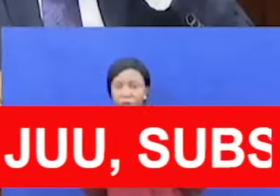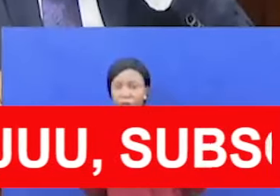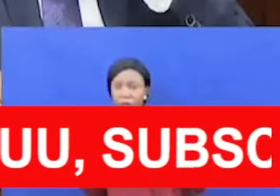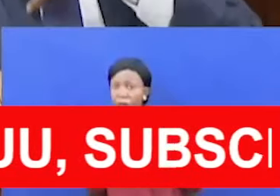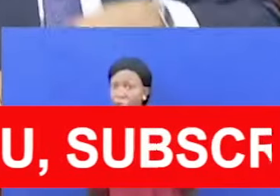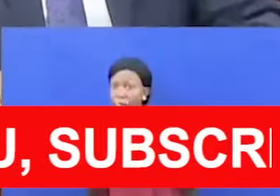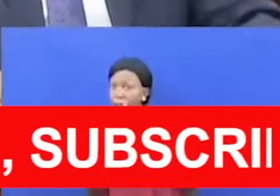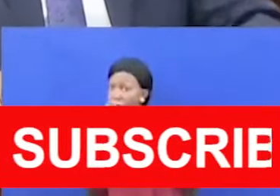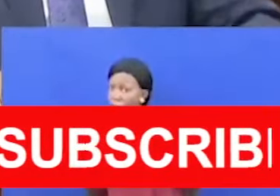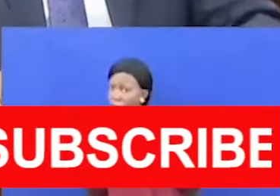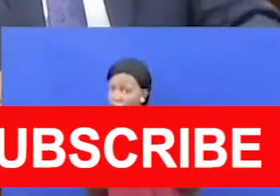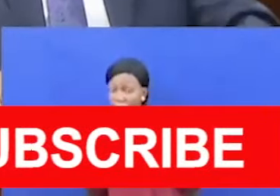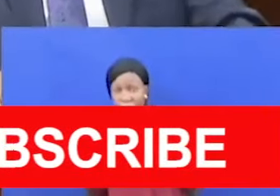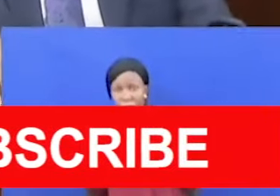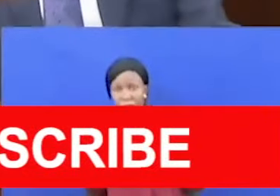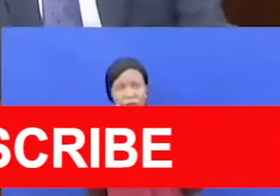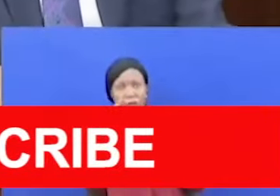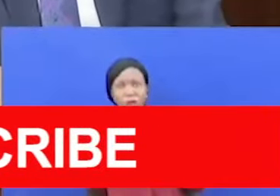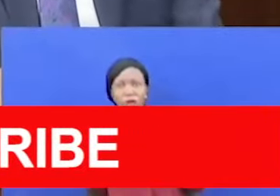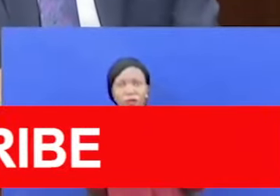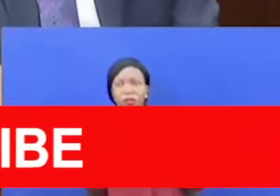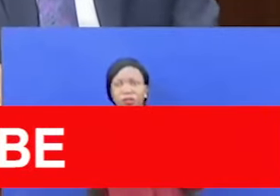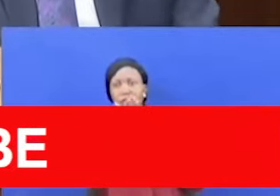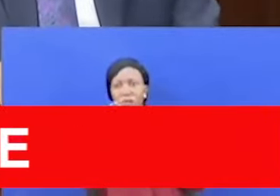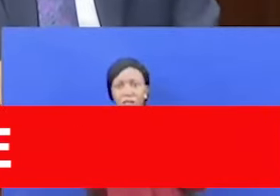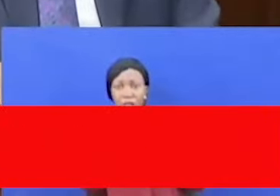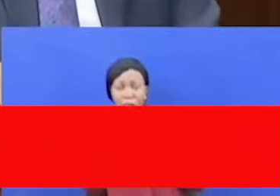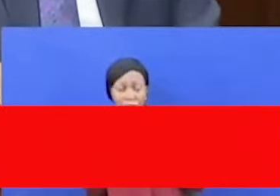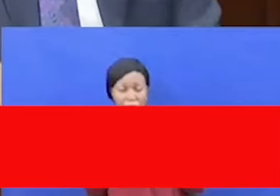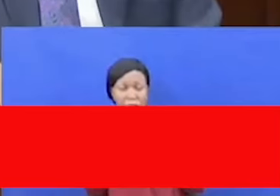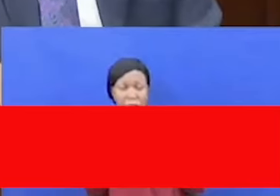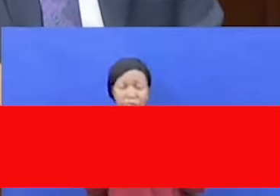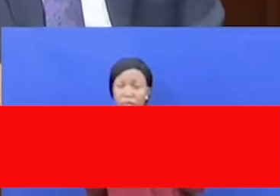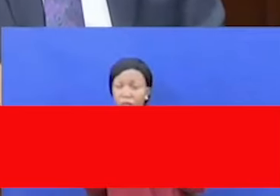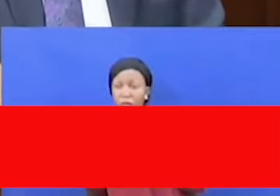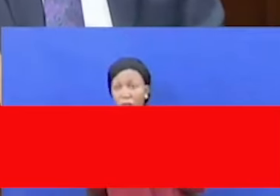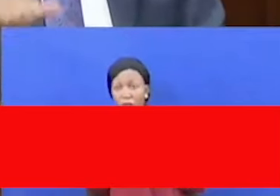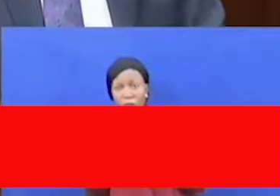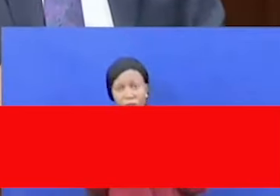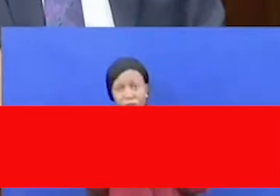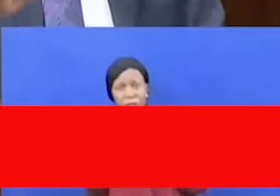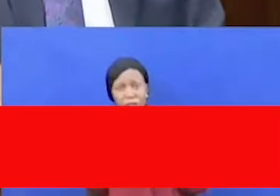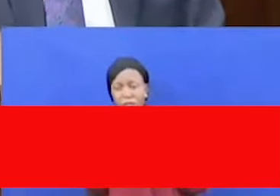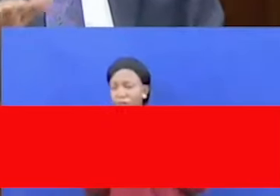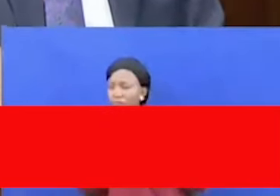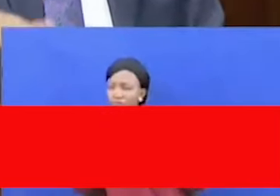mbaya, tunaweza kufikiria na mwingine kufanya. Lakini sasa hivi kwa hali ilivyo, tunadhani siku tano kuanzia deadline inatosha